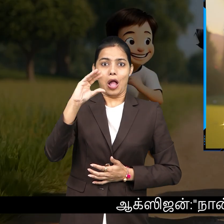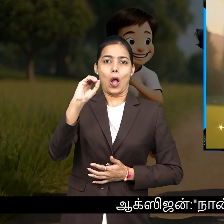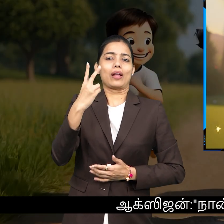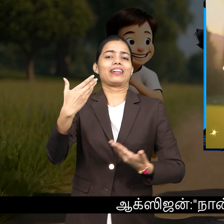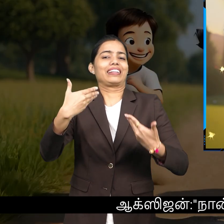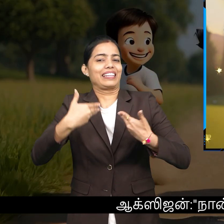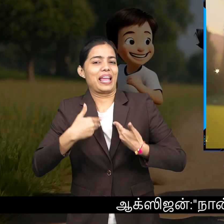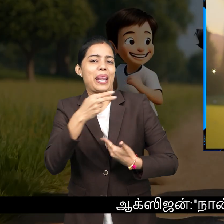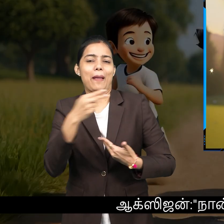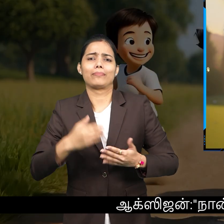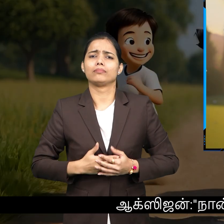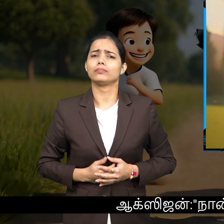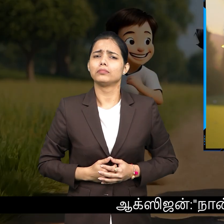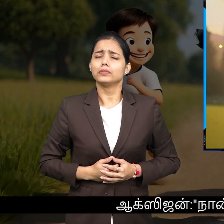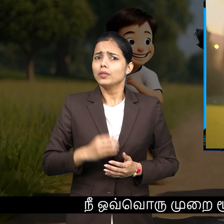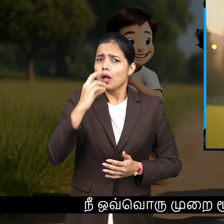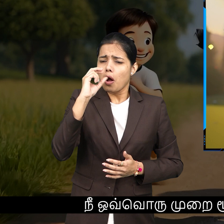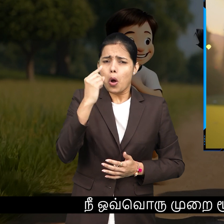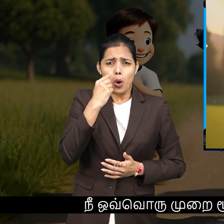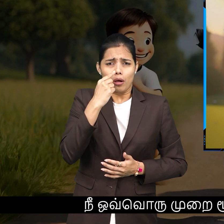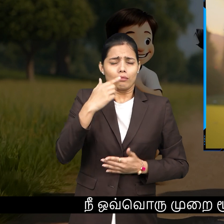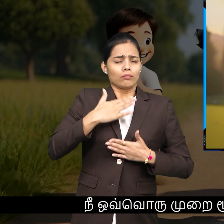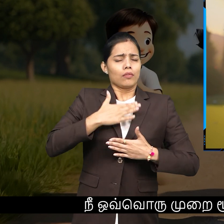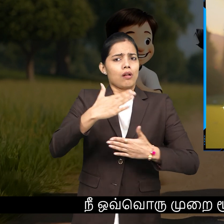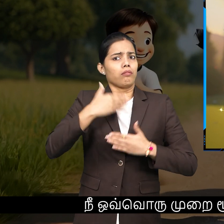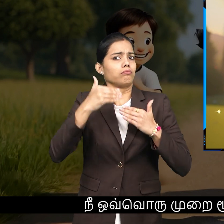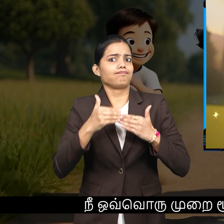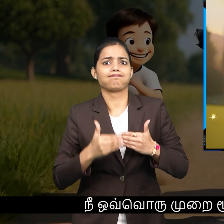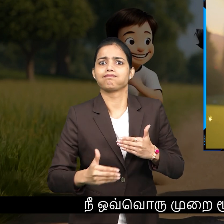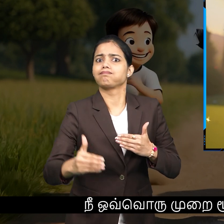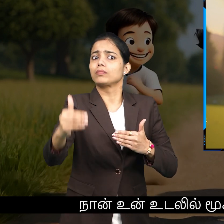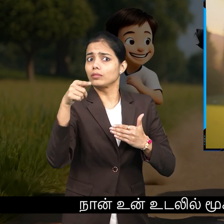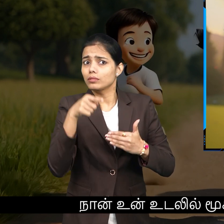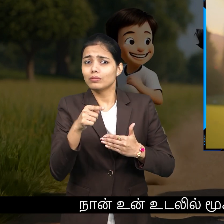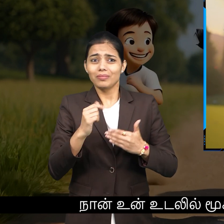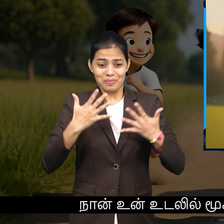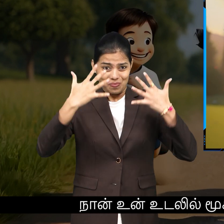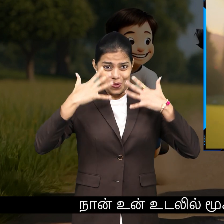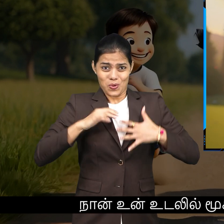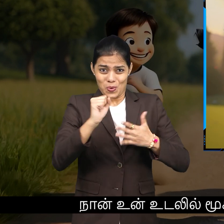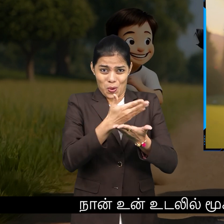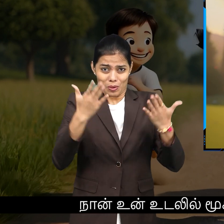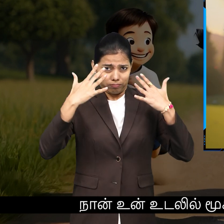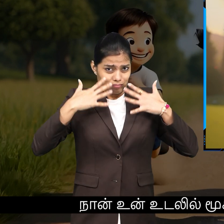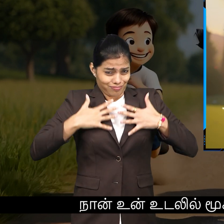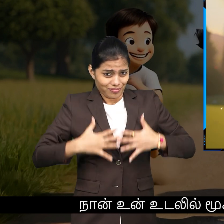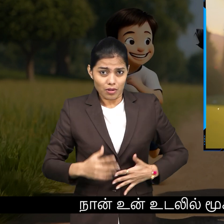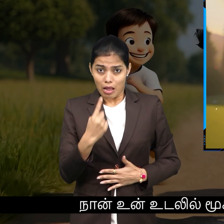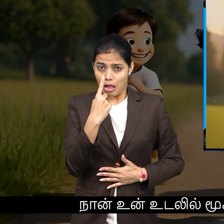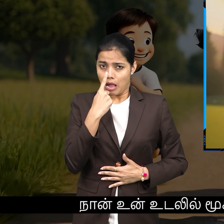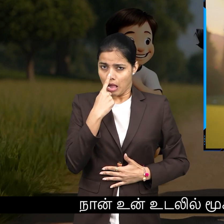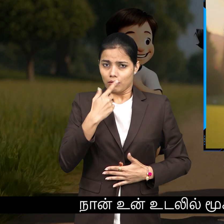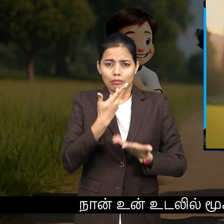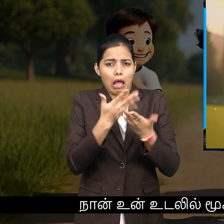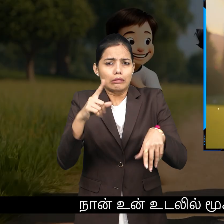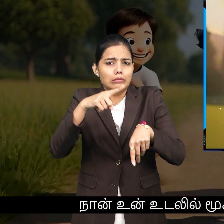ஆக்சிஜன். நான் ஆக்சிஜன், உன் உயிர். நீ ஒவ்வொரு முறை மூச்சை உள்ளிழுக்கும் போது நான் உன் உடலில் மூக்கின் வழியாக